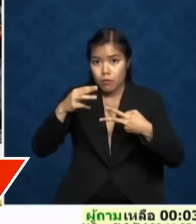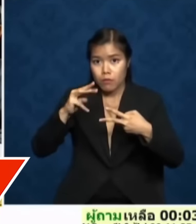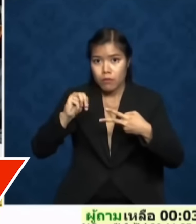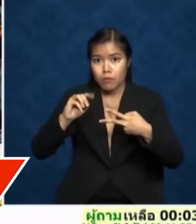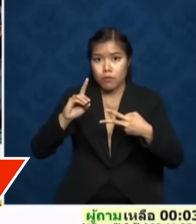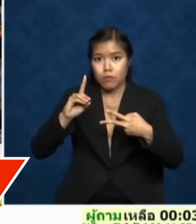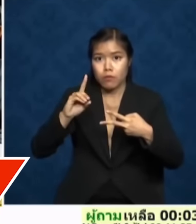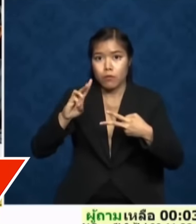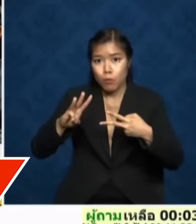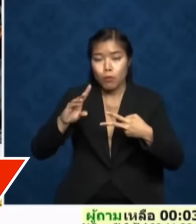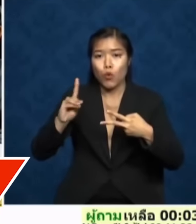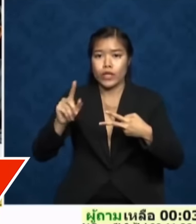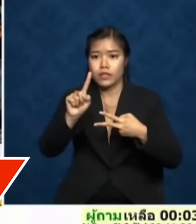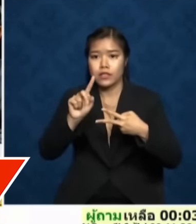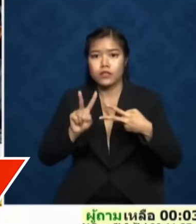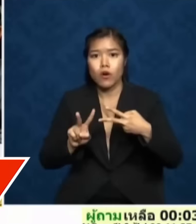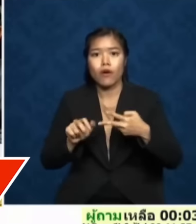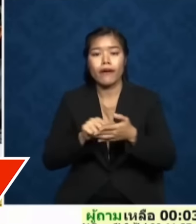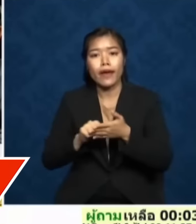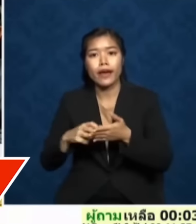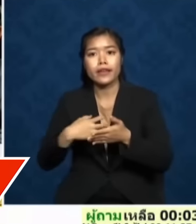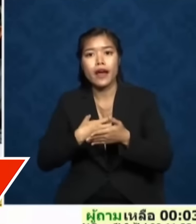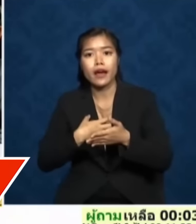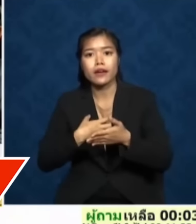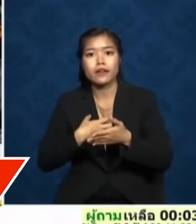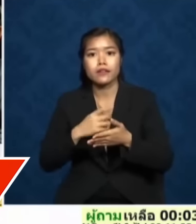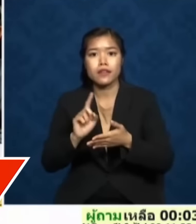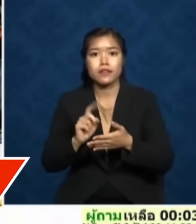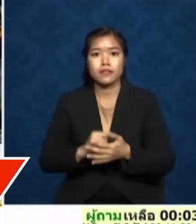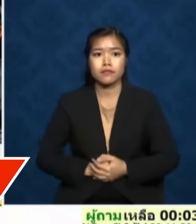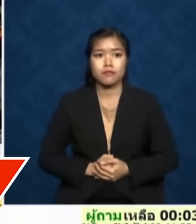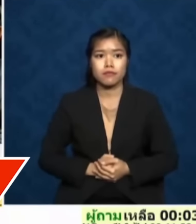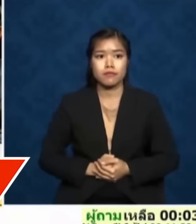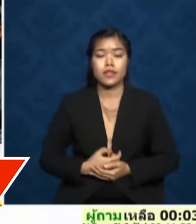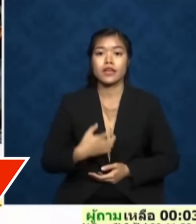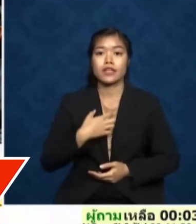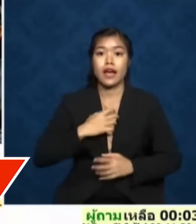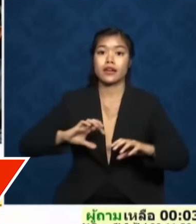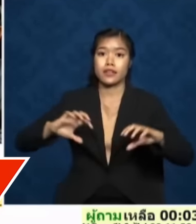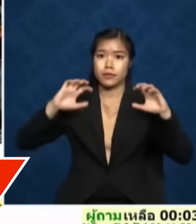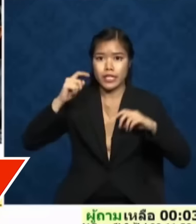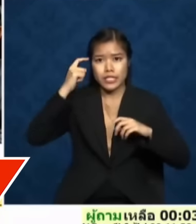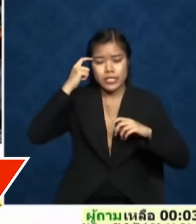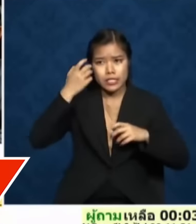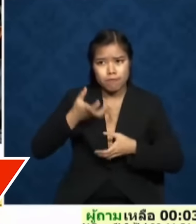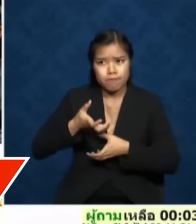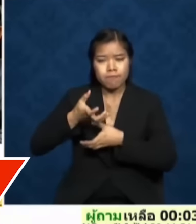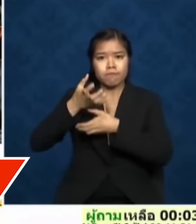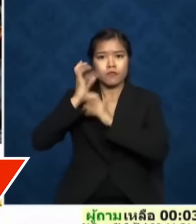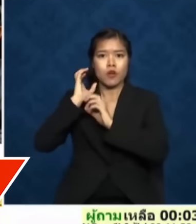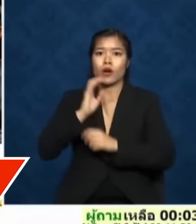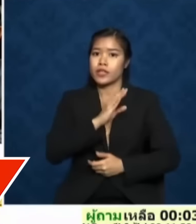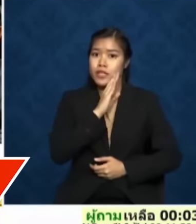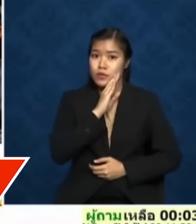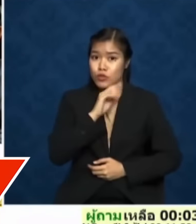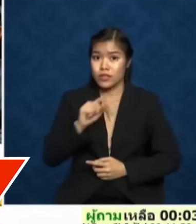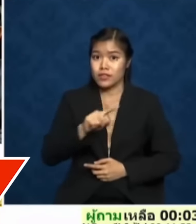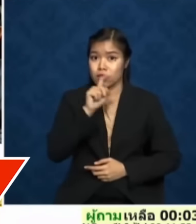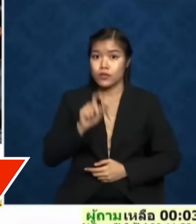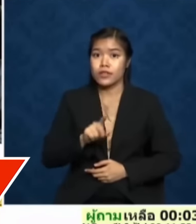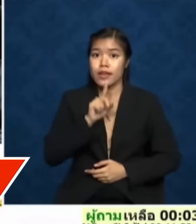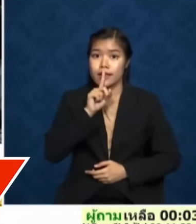ครับผมก็อยากจะให้รัฐบาลคิดผลด้านกลับของคำถามแบบนี้ด้วยดังนั้นคำถามครับคำถาม